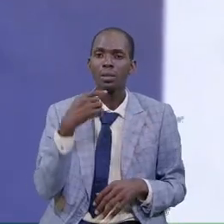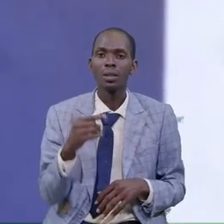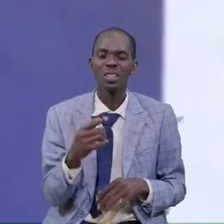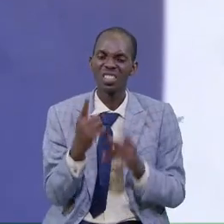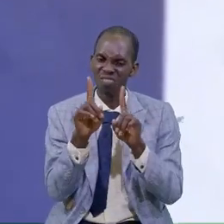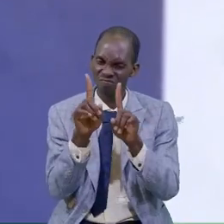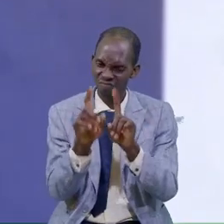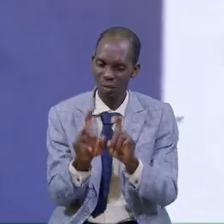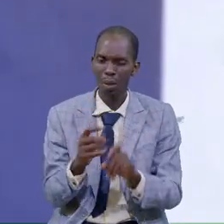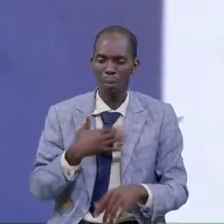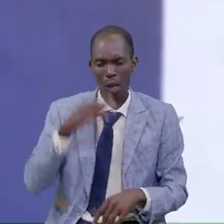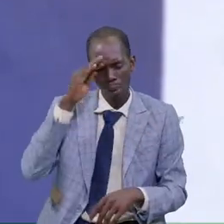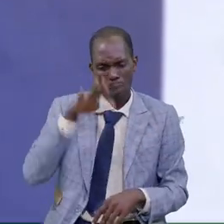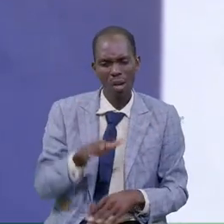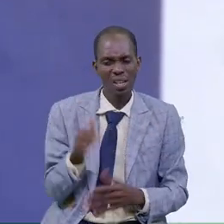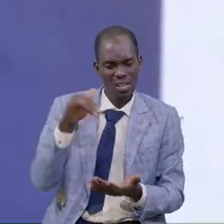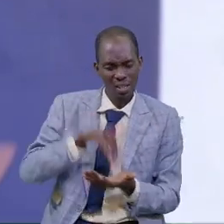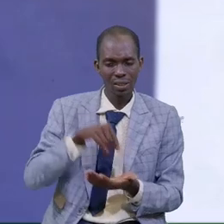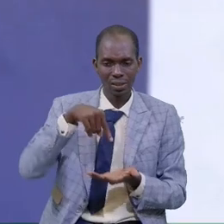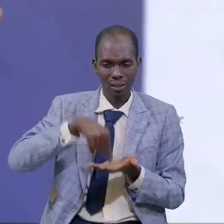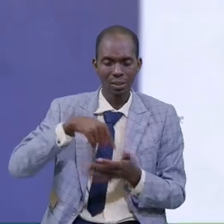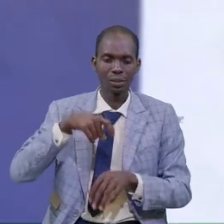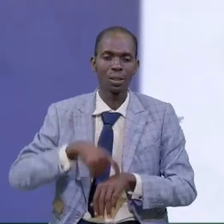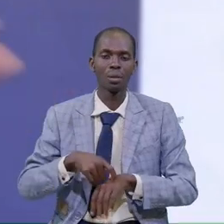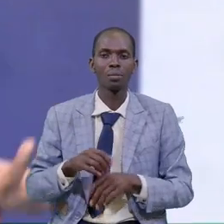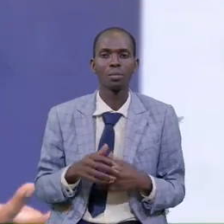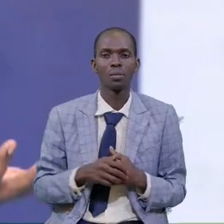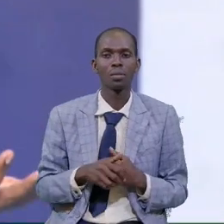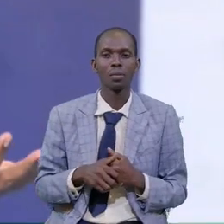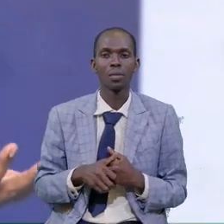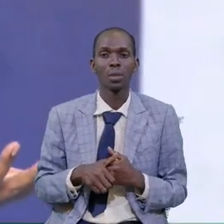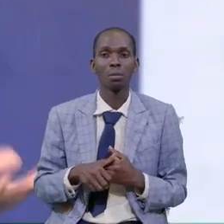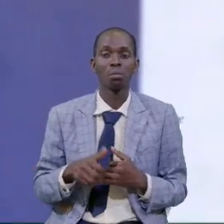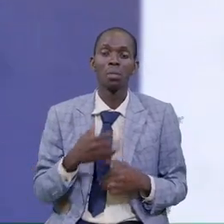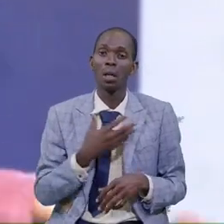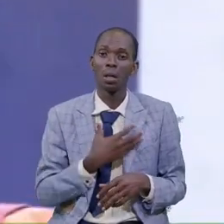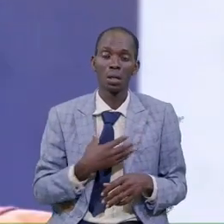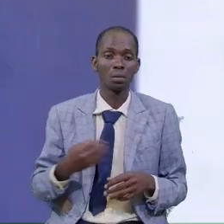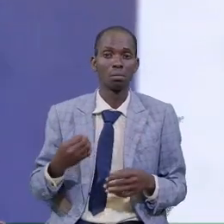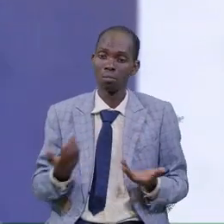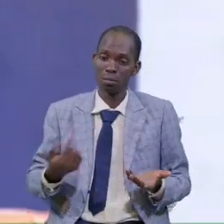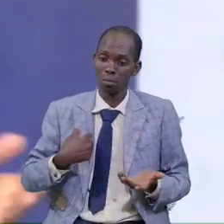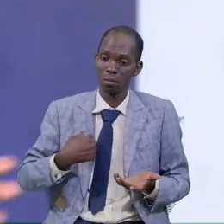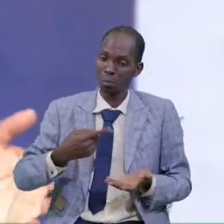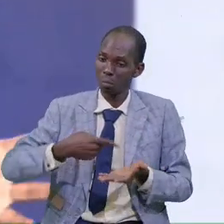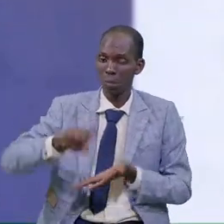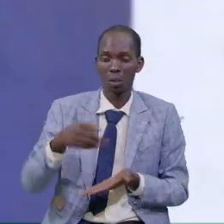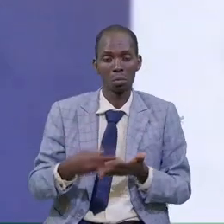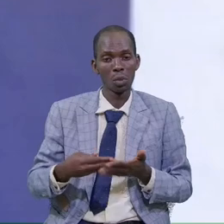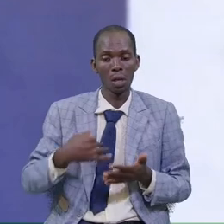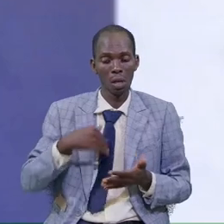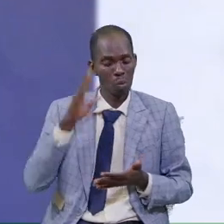encore ce semestre. Et il a plaidé, c'est moi qui veux payer l'argent. Je vais